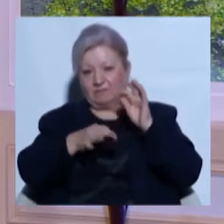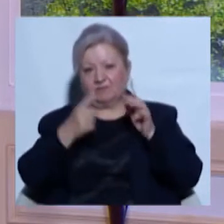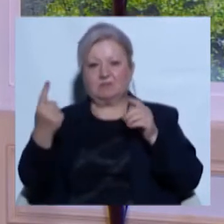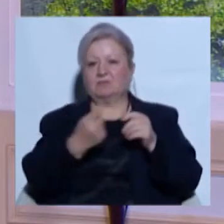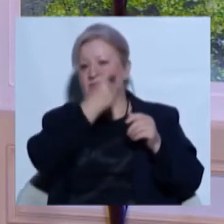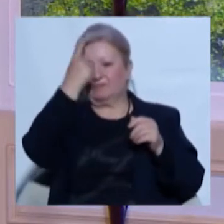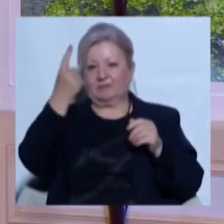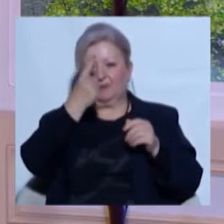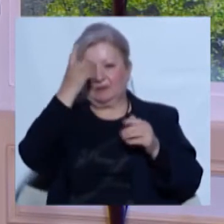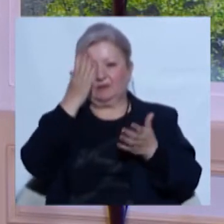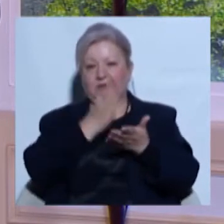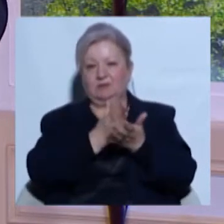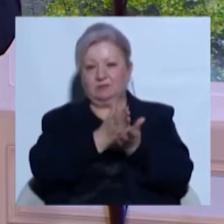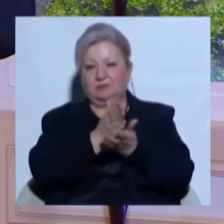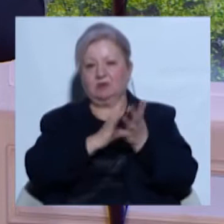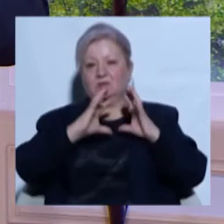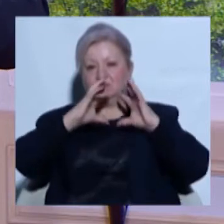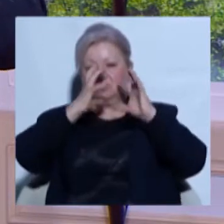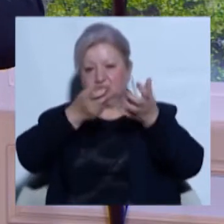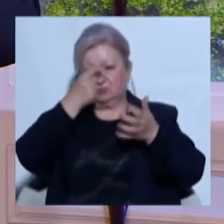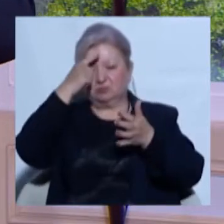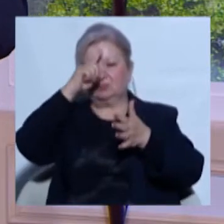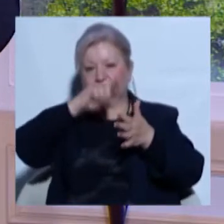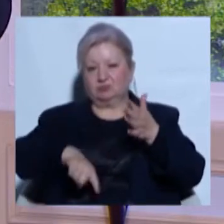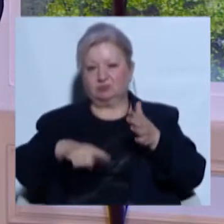ეს რამდენიმე წელი აქვე მსოფლიო გვაღიარა.